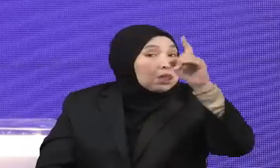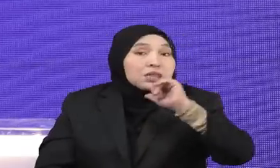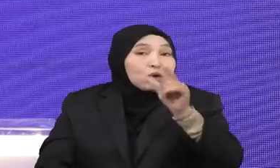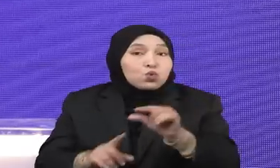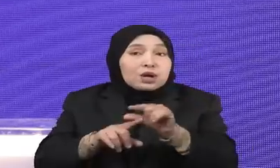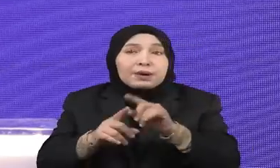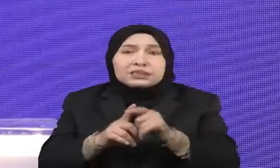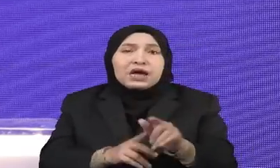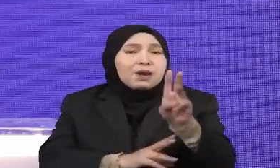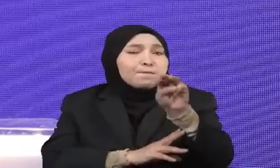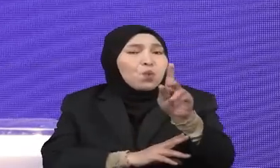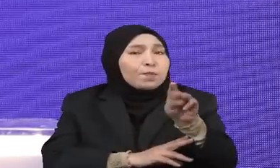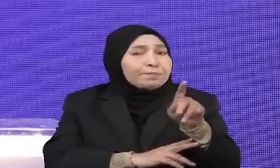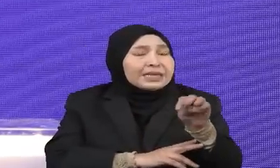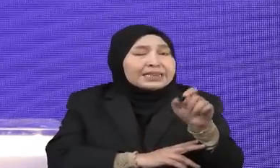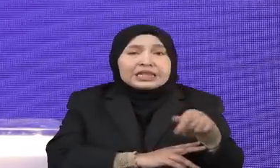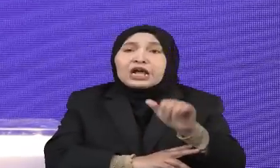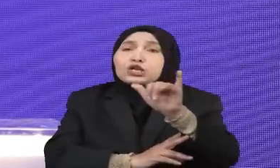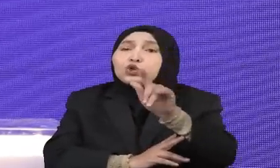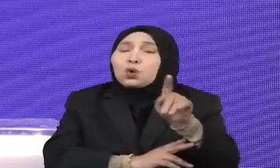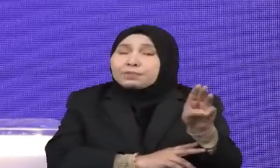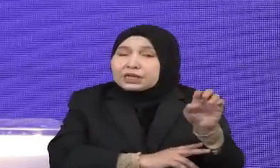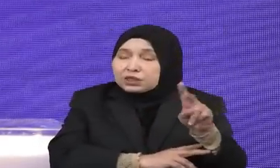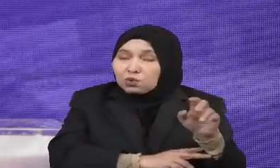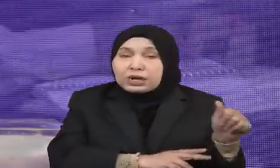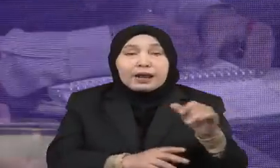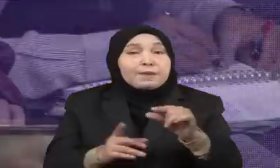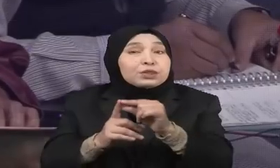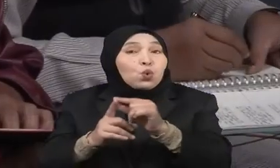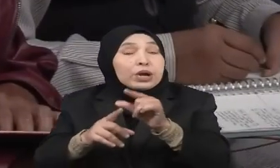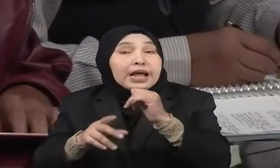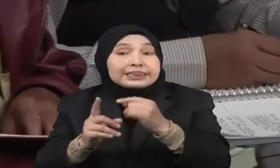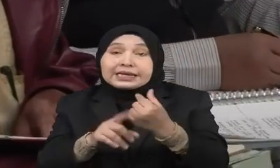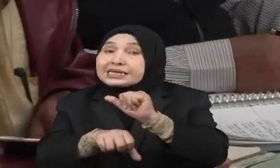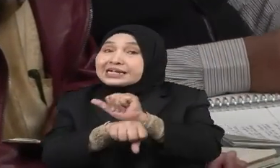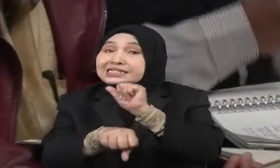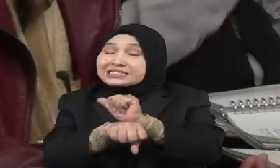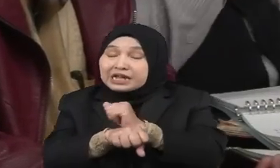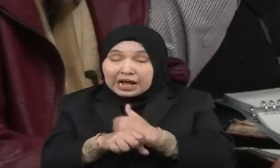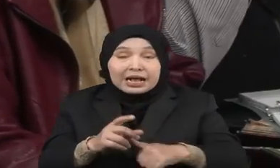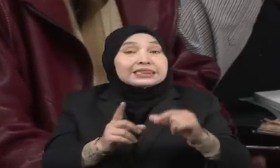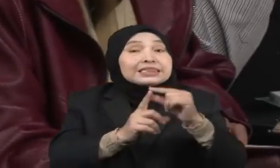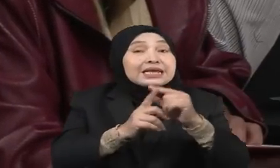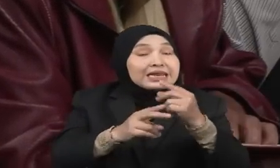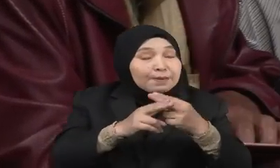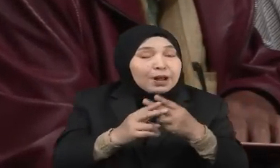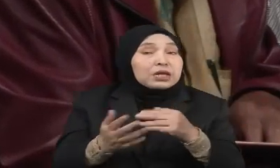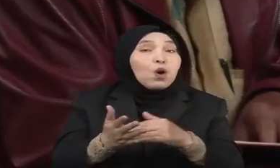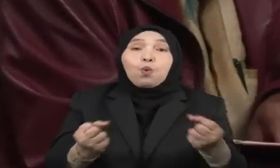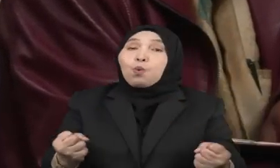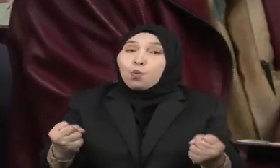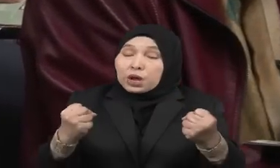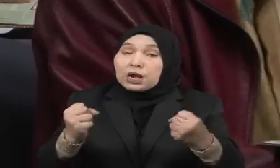Allah menggunakan kata mukminin karena yu'minun dalam bentuk fi'il dalam bentuk kata kerja mukmini dalam bentuk kata nama lebih kuat lagi